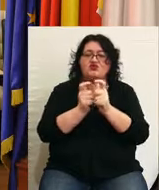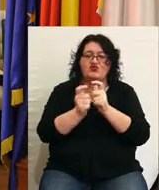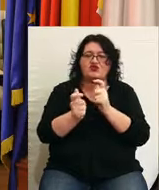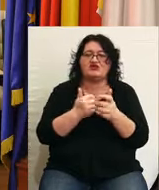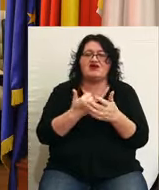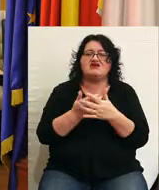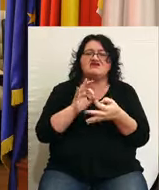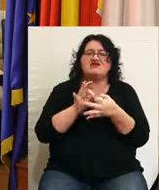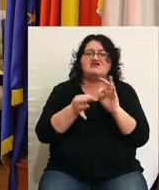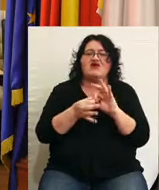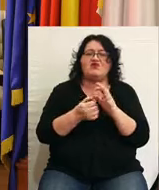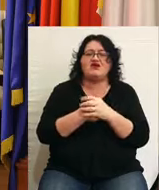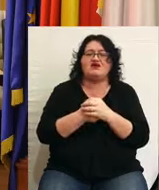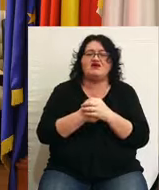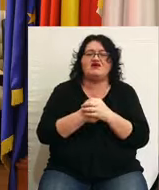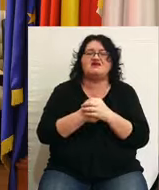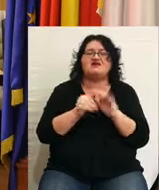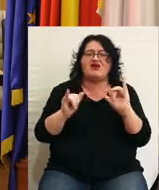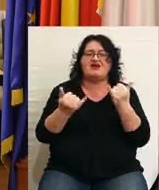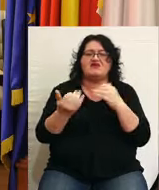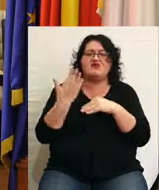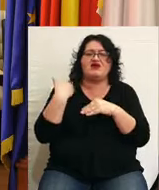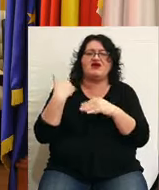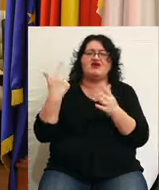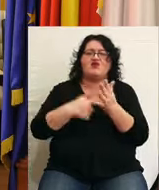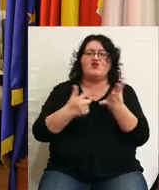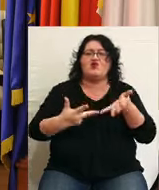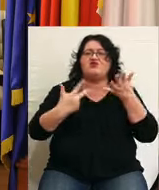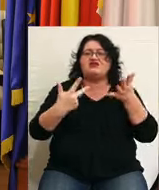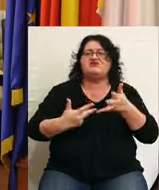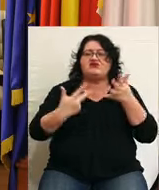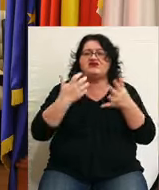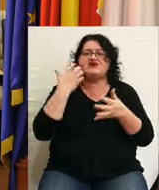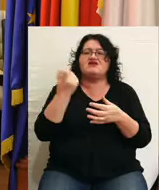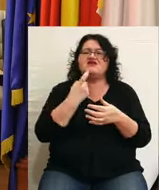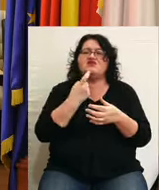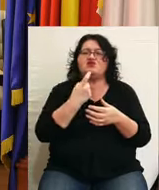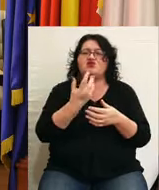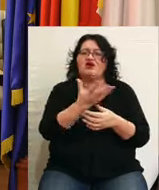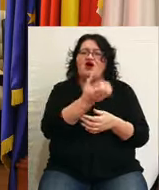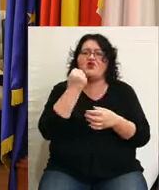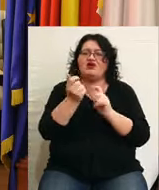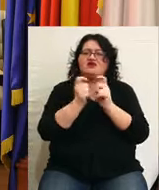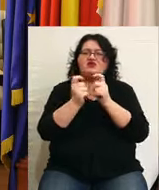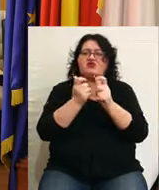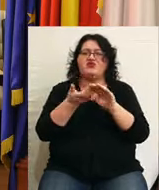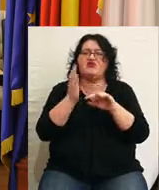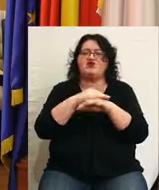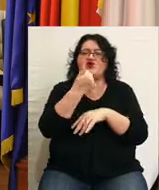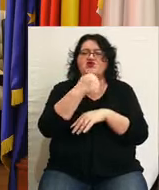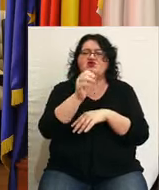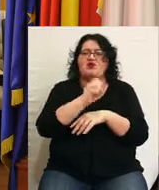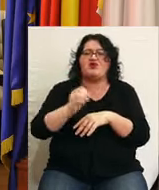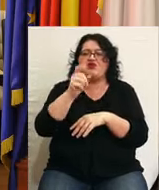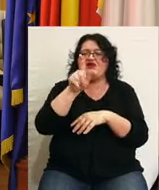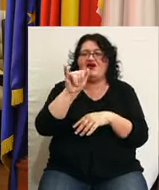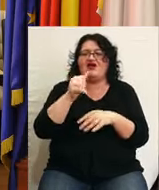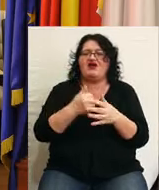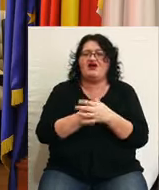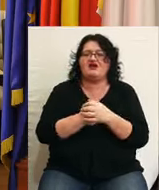Asta s-a mai întâmplat, de exemplu, în 2018, când Timișoara a luat un împrumut de peste 100 de milioane de lei